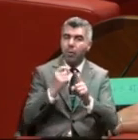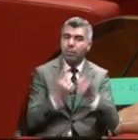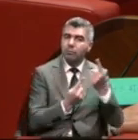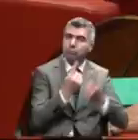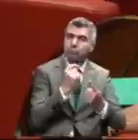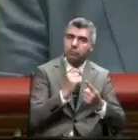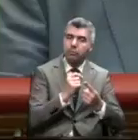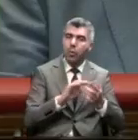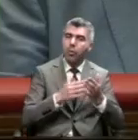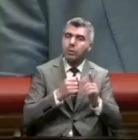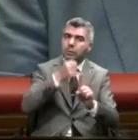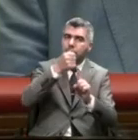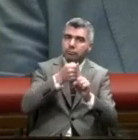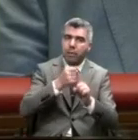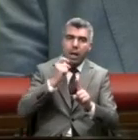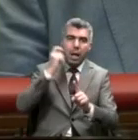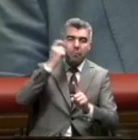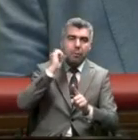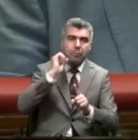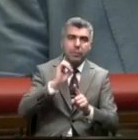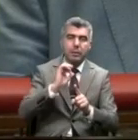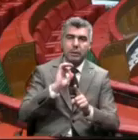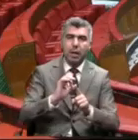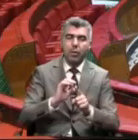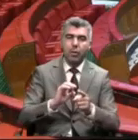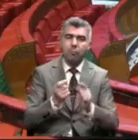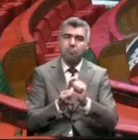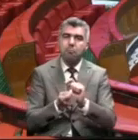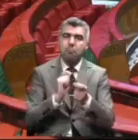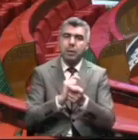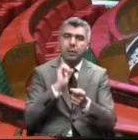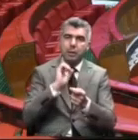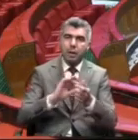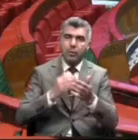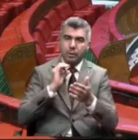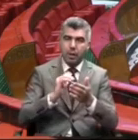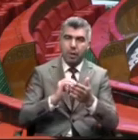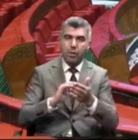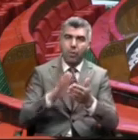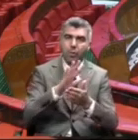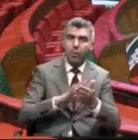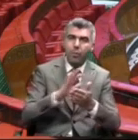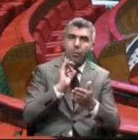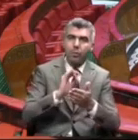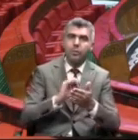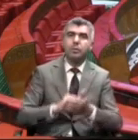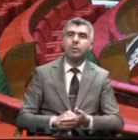غادي نوصلوا التفكير في الياب خاصه المراجعه الاشطر اللي مرتبطه